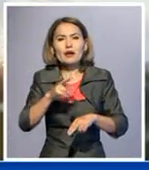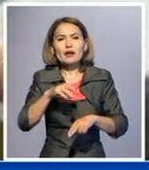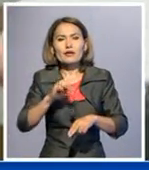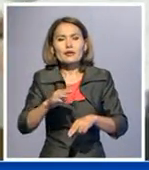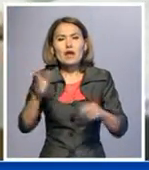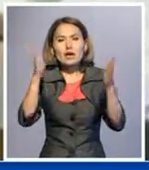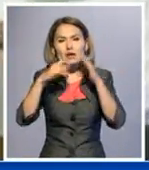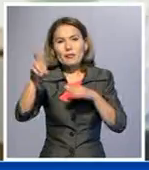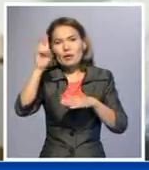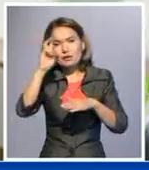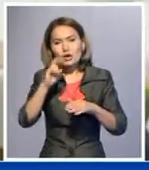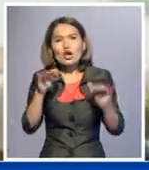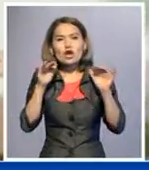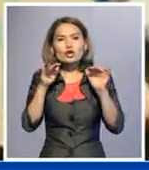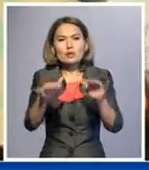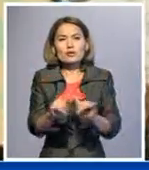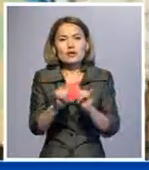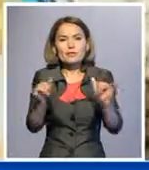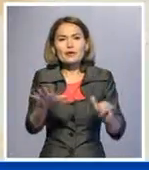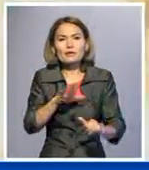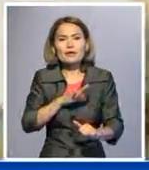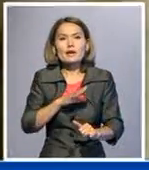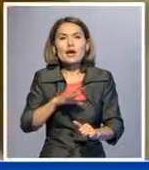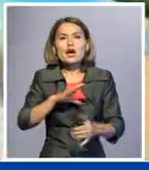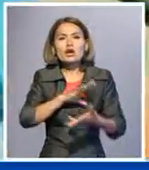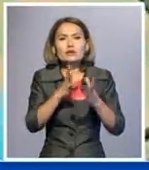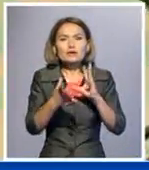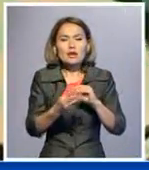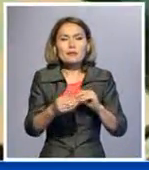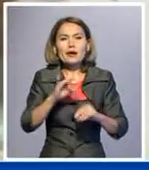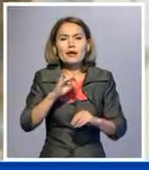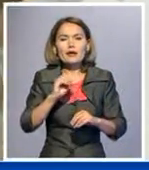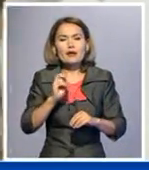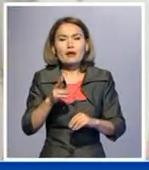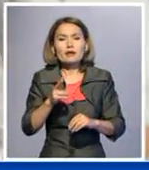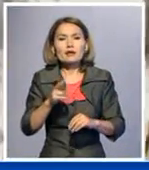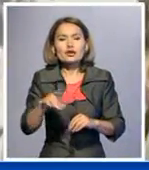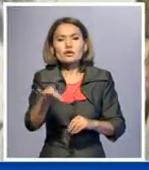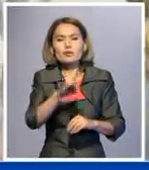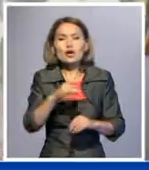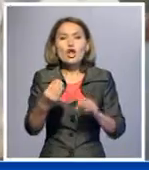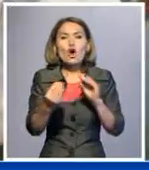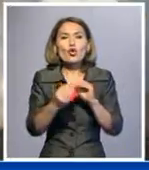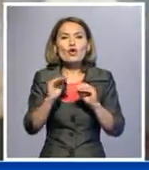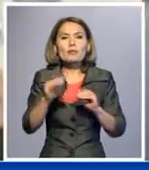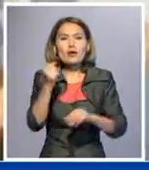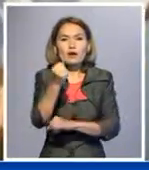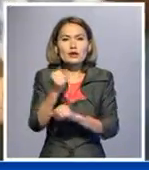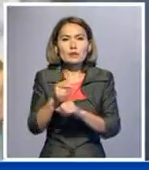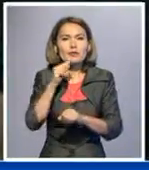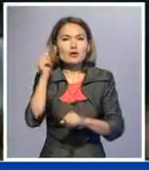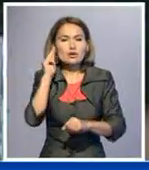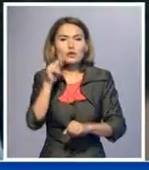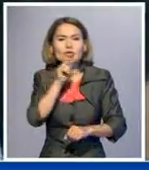ислам мемлекеті ұйымы шабуылдарын үдете түскен. Жалпы Иракта 10 мыңнан астам қытайлық жұмыс істейді. Олардың басым бөлігі қытайлық компаниялардың